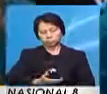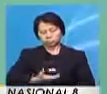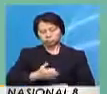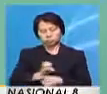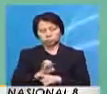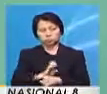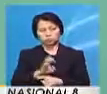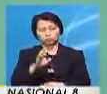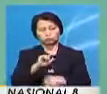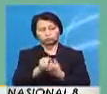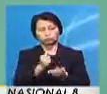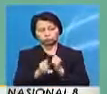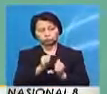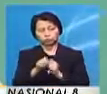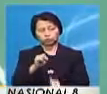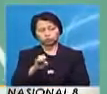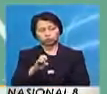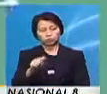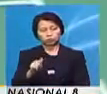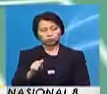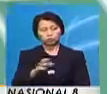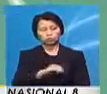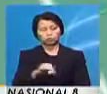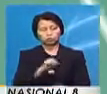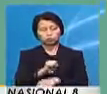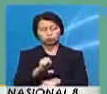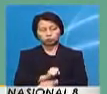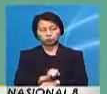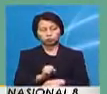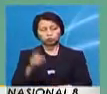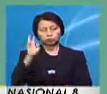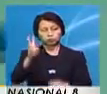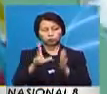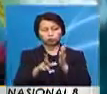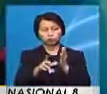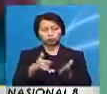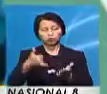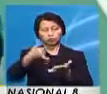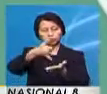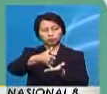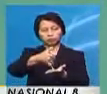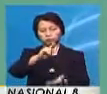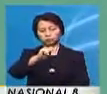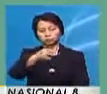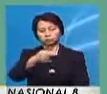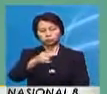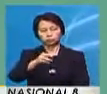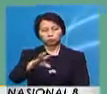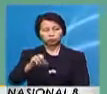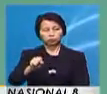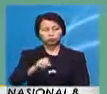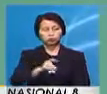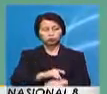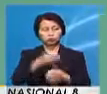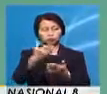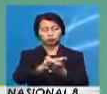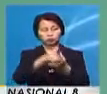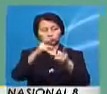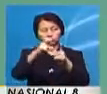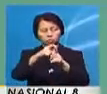C 2015 di Singapura dan naik juara Piala Thomas 2014 di New Delhi,